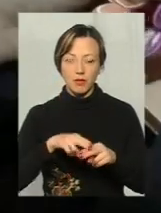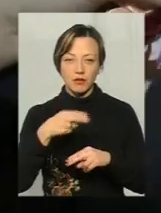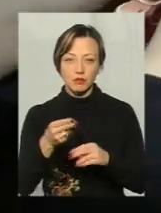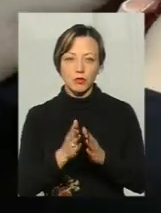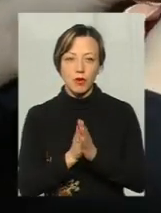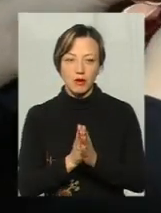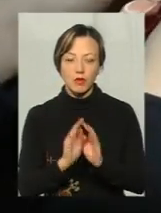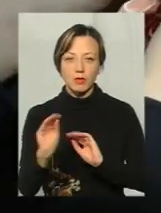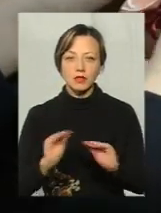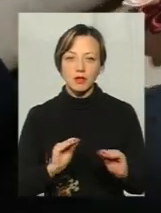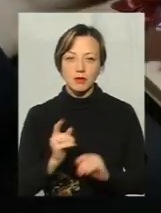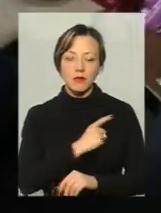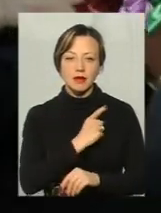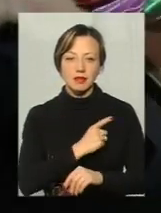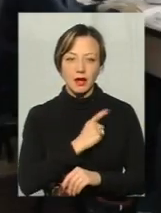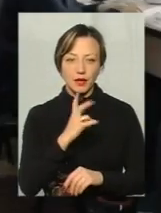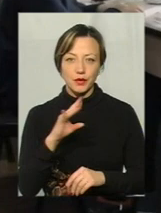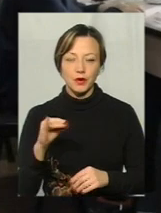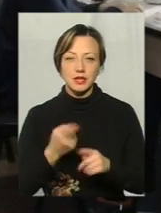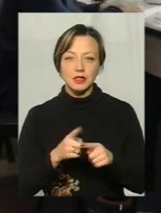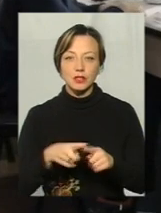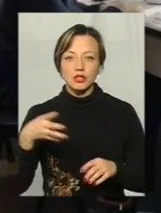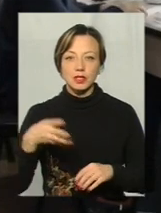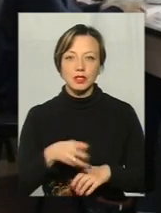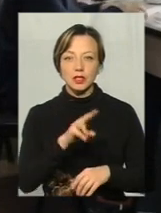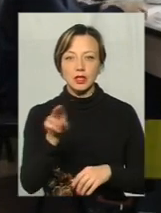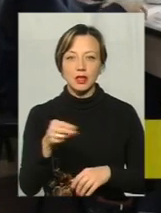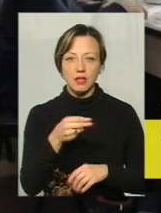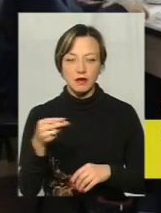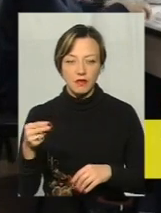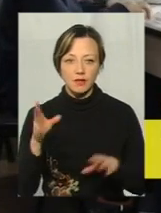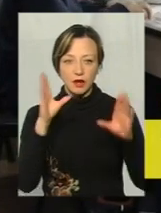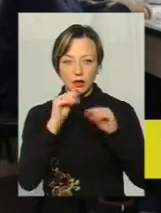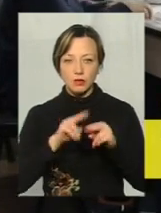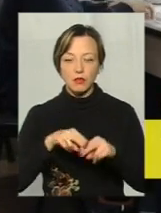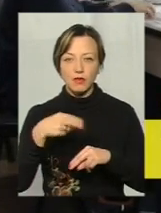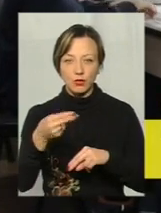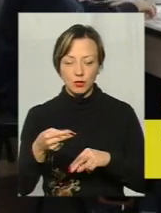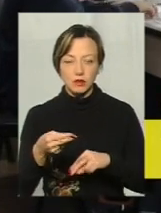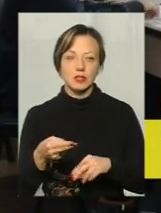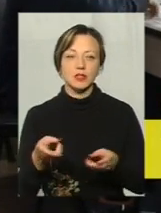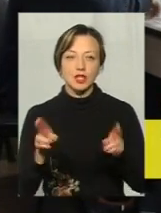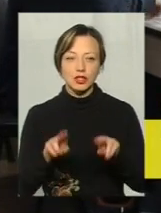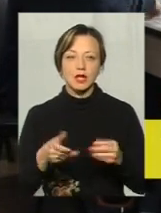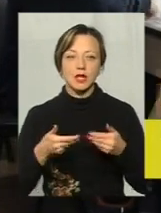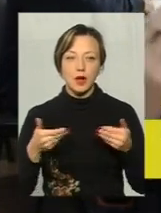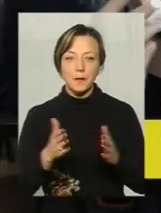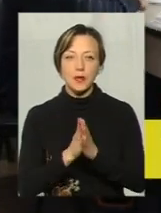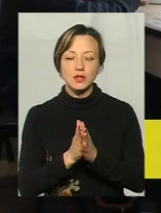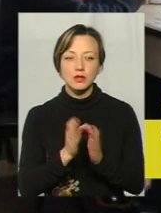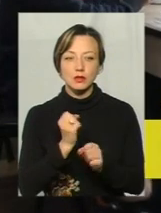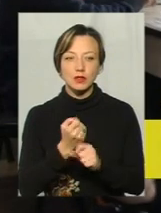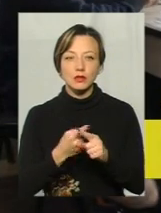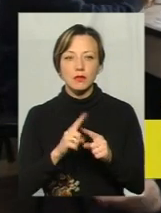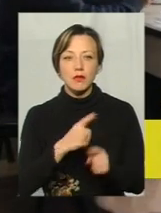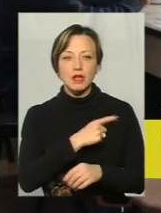проханням облаштувати для дітей майстерню. Цих 4 тисячі євро, які батьки нам, їм вдалося повернути з фонду, вони залишили нам, попросили зробити